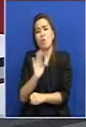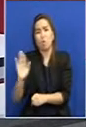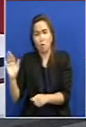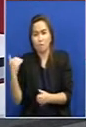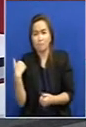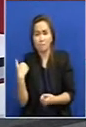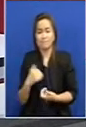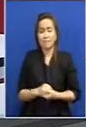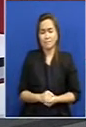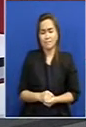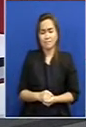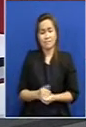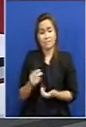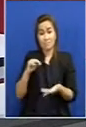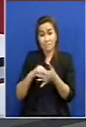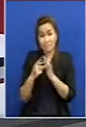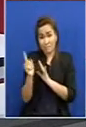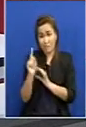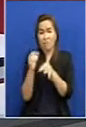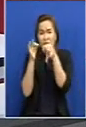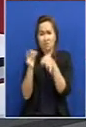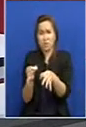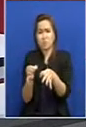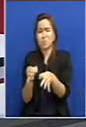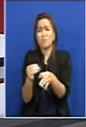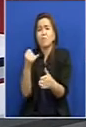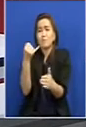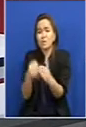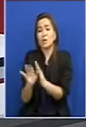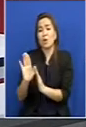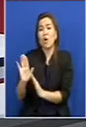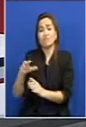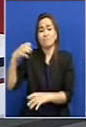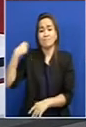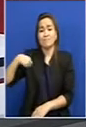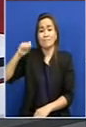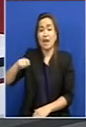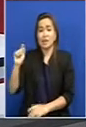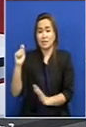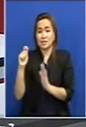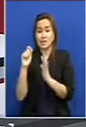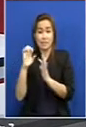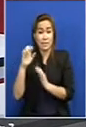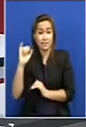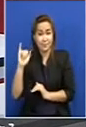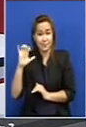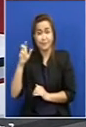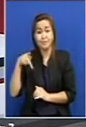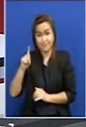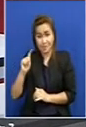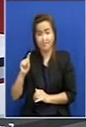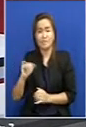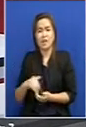ครับก็ถือว่าเป็นการตัดสินที่ผิดพลาดอีกครั้งของศาลของอียิปต์นะครับก็ร้ายแรงมากๆนะครับก็หวังว่าอาจจะมีหน่วยงานระ